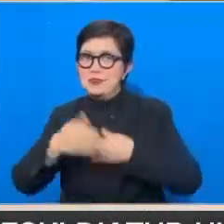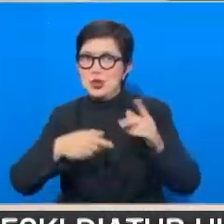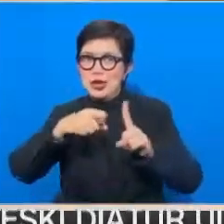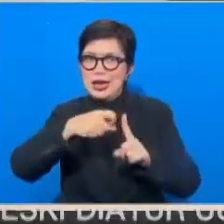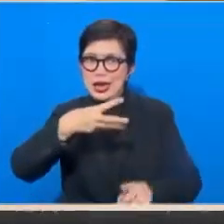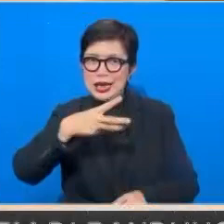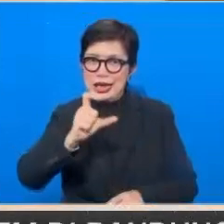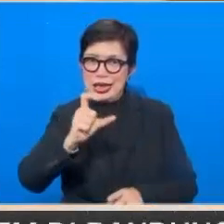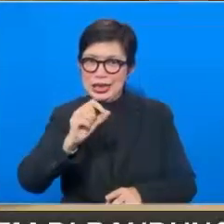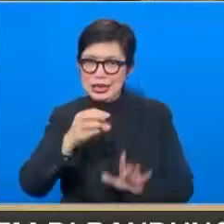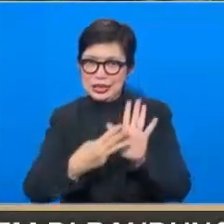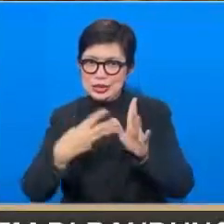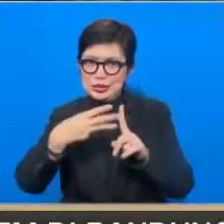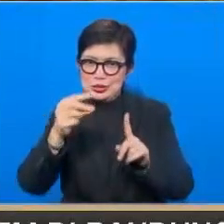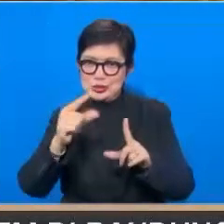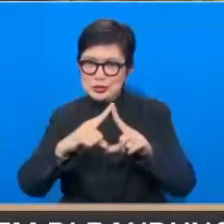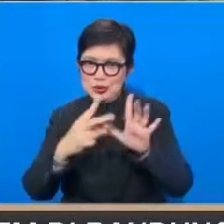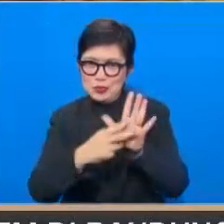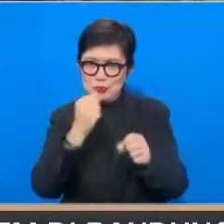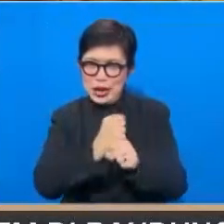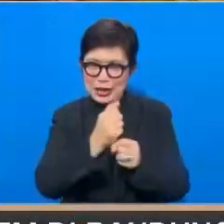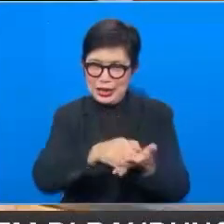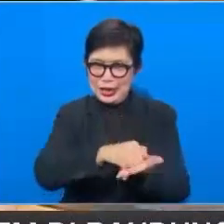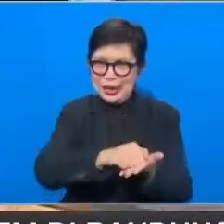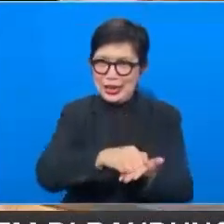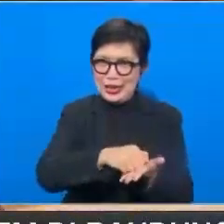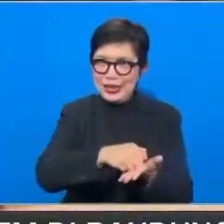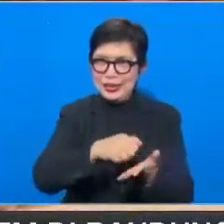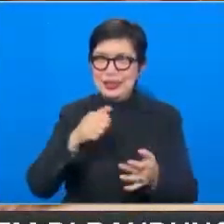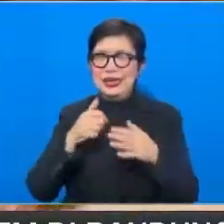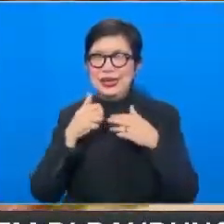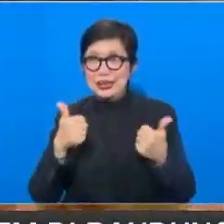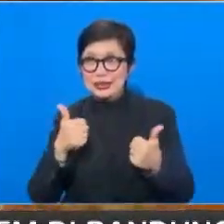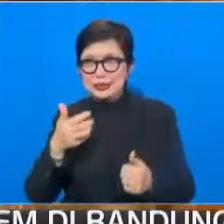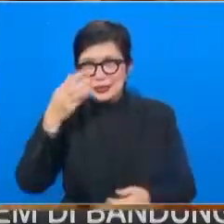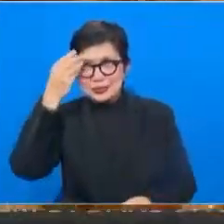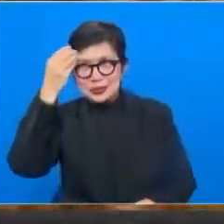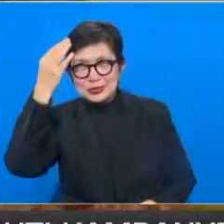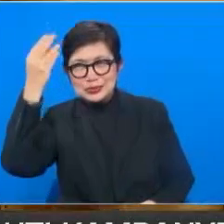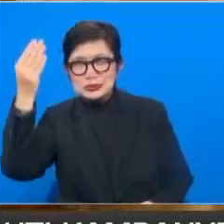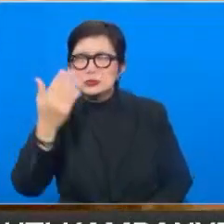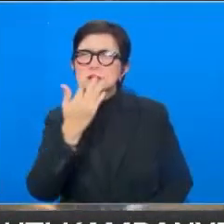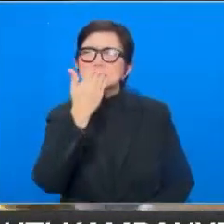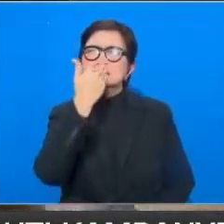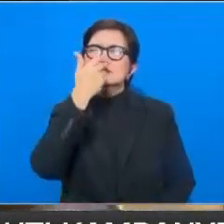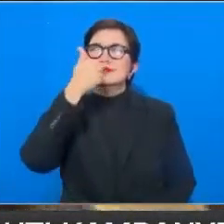bakarnya disajikan dengan sambal kecombrang yang dalam bahasa Sunda disebut honje. Kebayangkan wanginya?